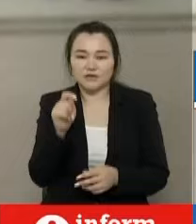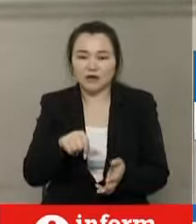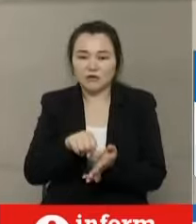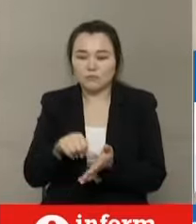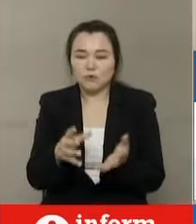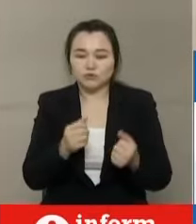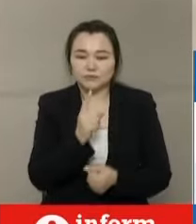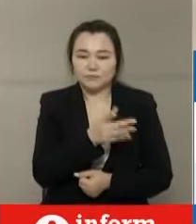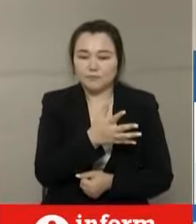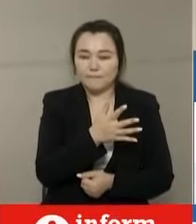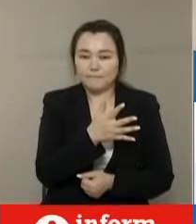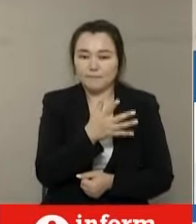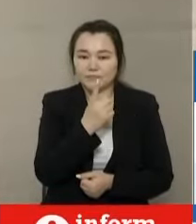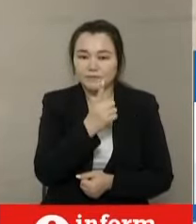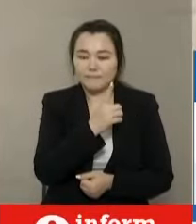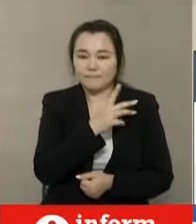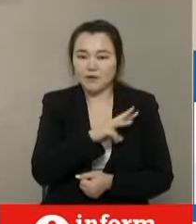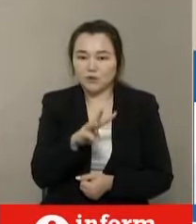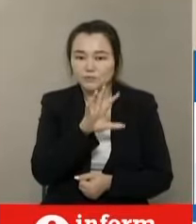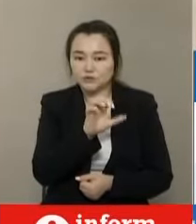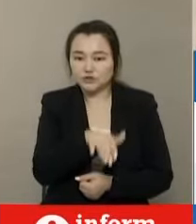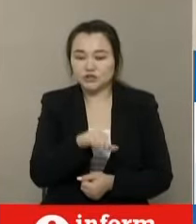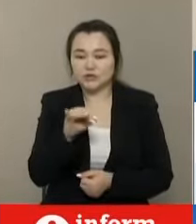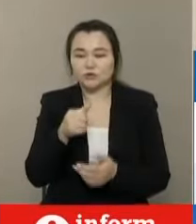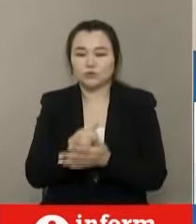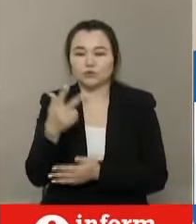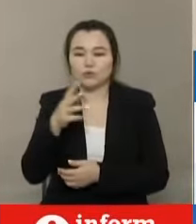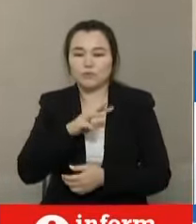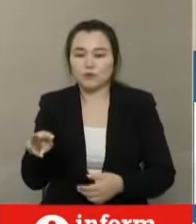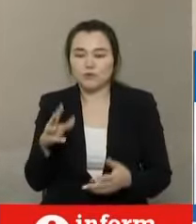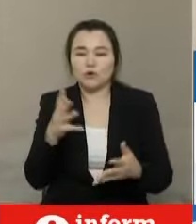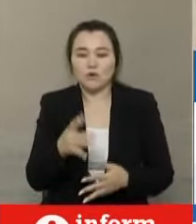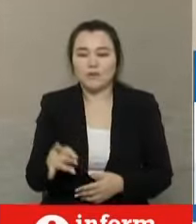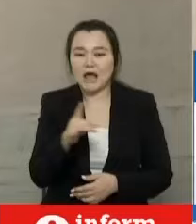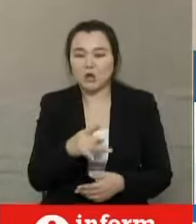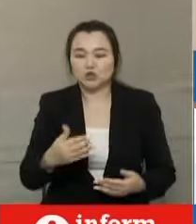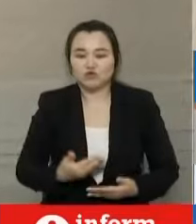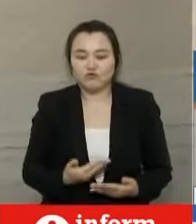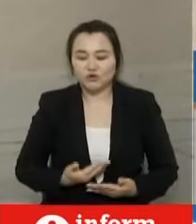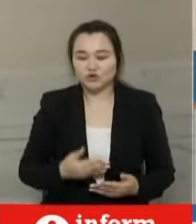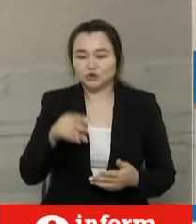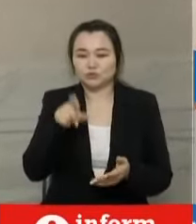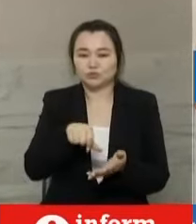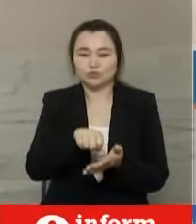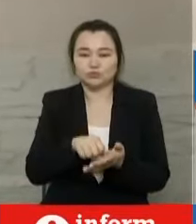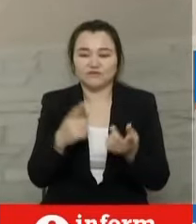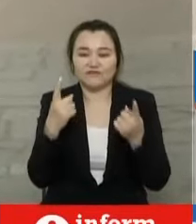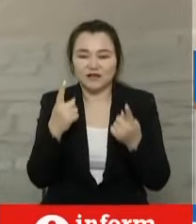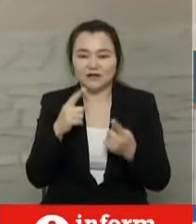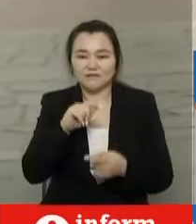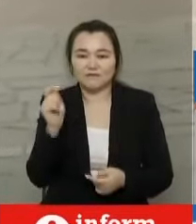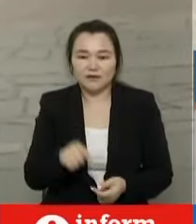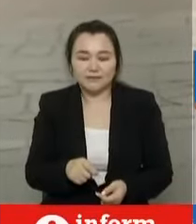от 1,5 до 3 миллионов тенге. Сумма будет зависеть от того, в каком регионе проживает участник Великой Отечественной